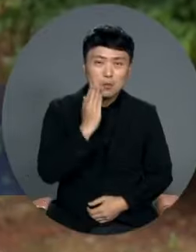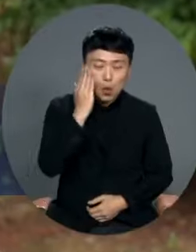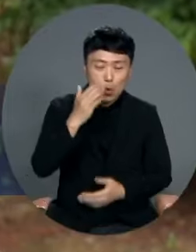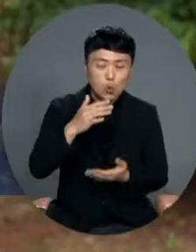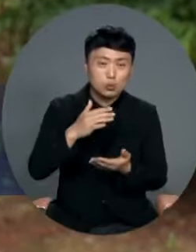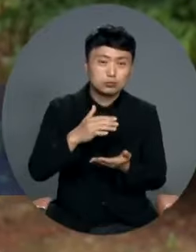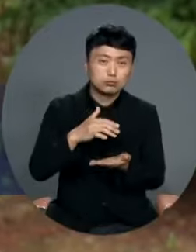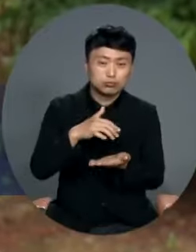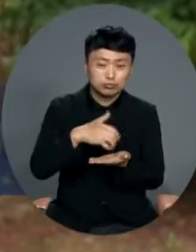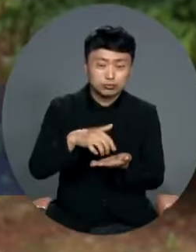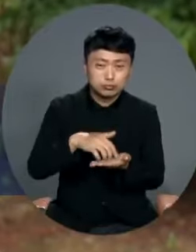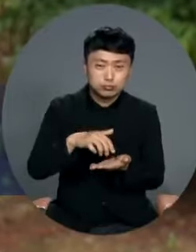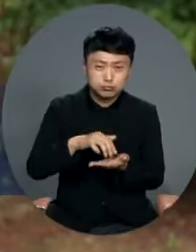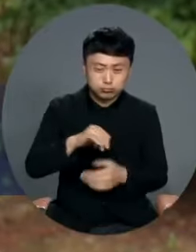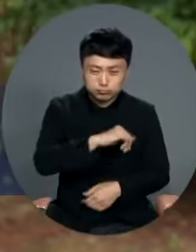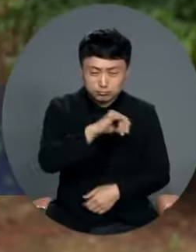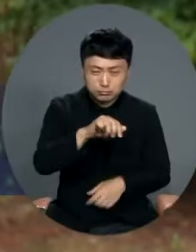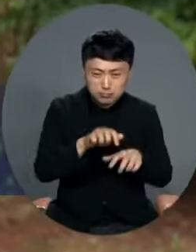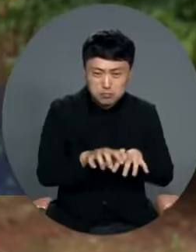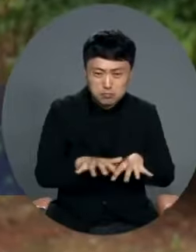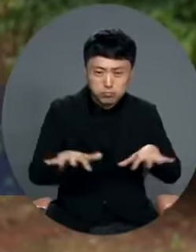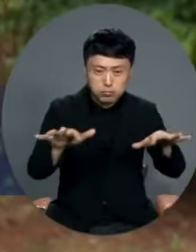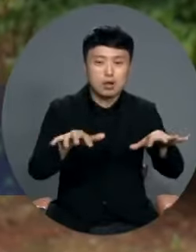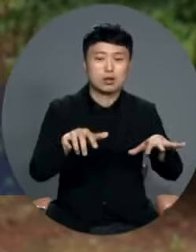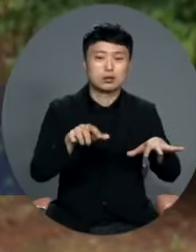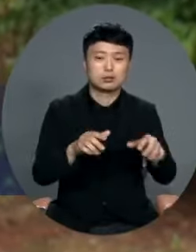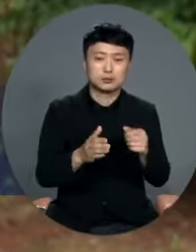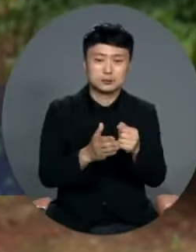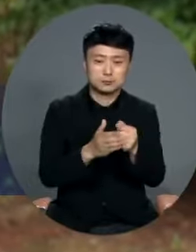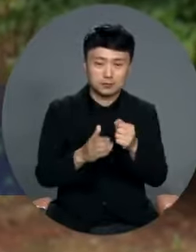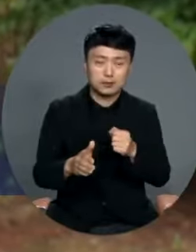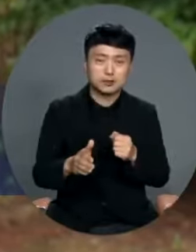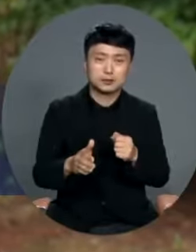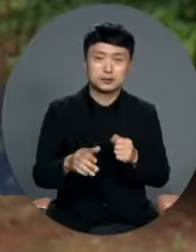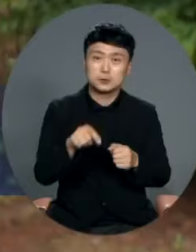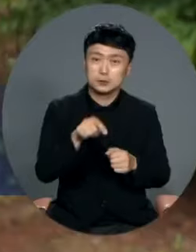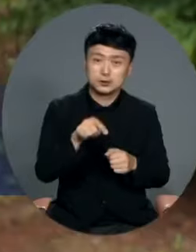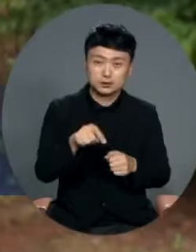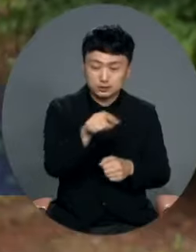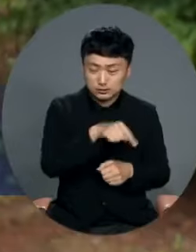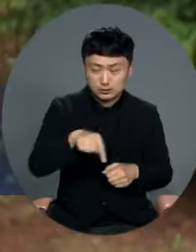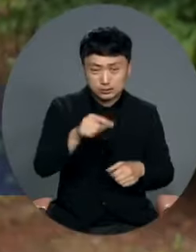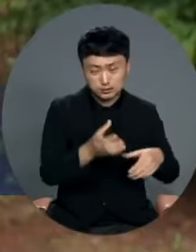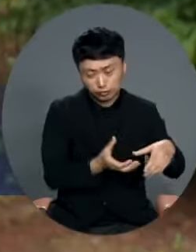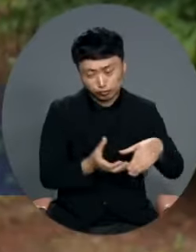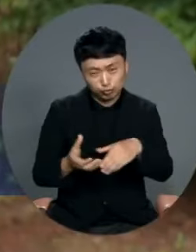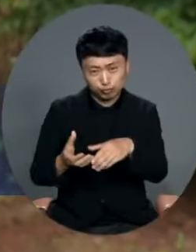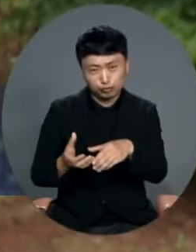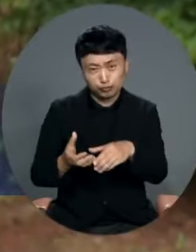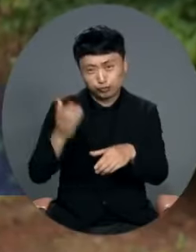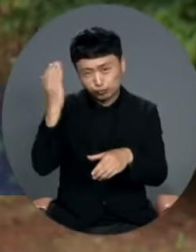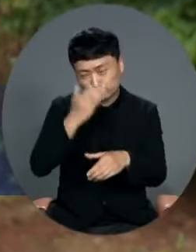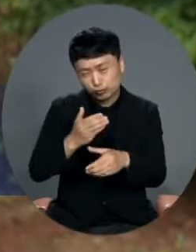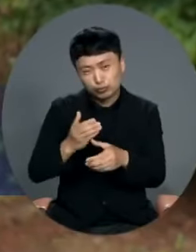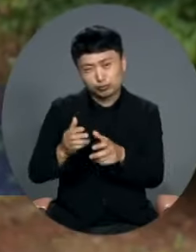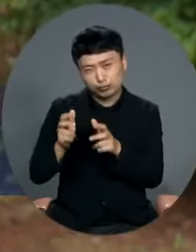정도로 폭발적으로 증식을 하고 있다. 그러면 그물로 정수를 하기